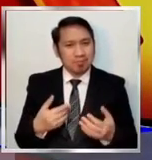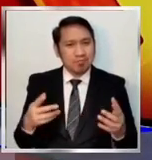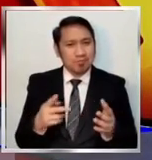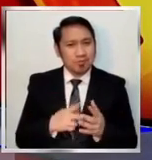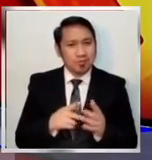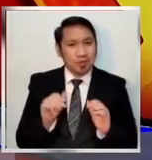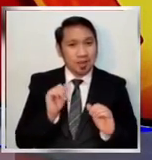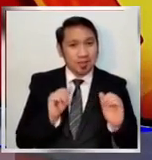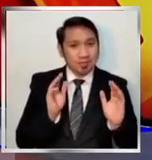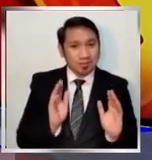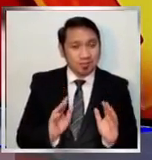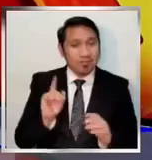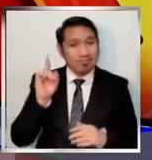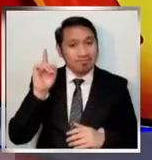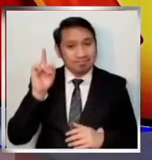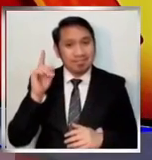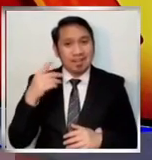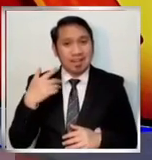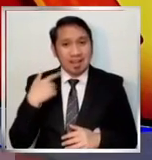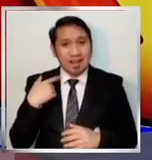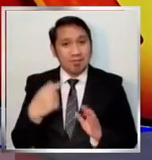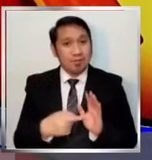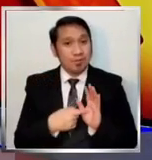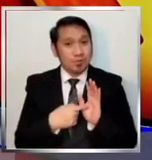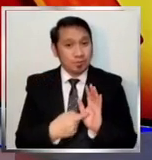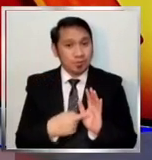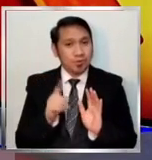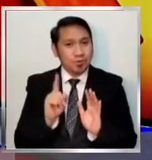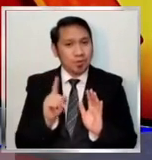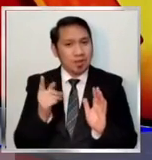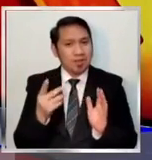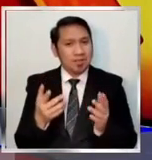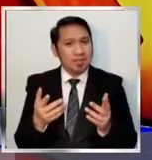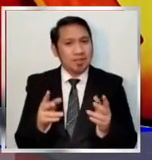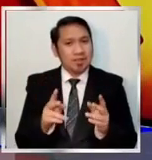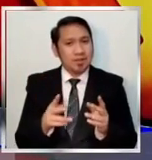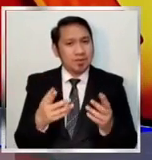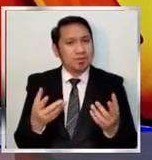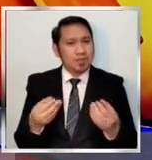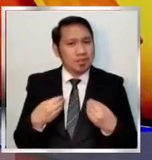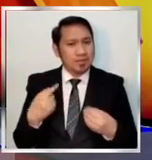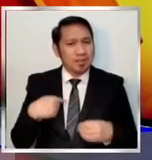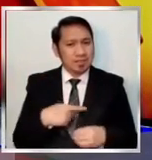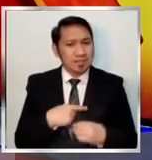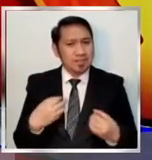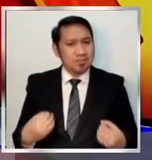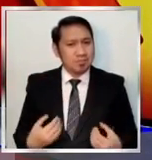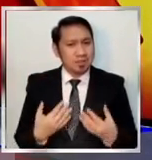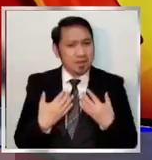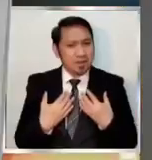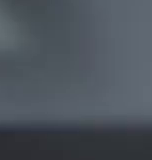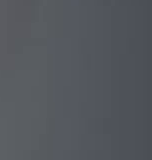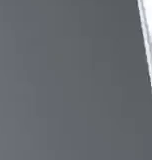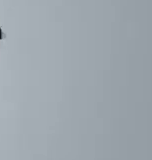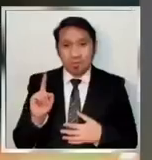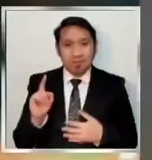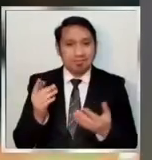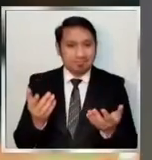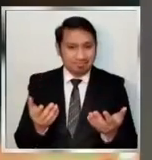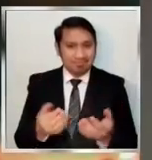si Jillian Ward may in-reveal pa sa pagiging Fitspiration. Ichichika sa atin yan ni Katatibayan.